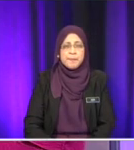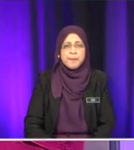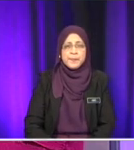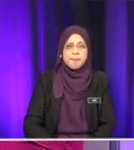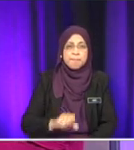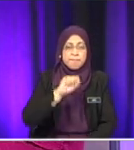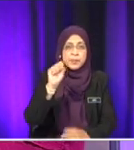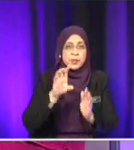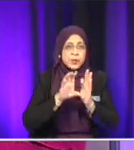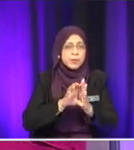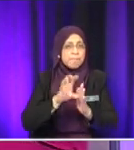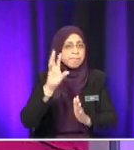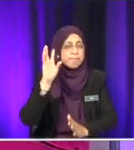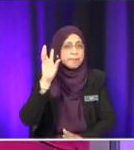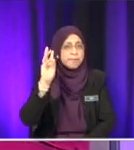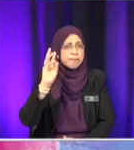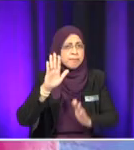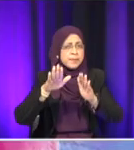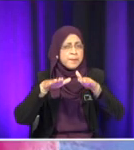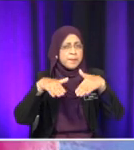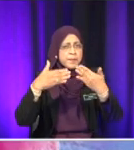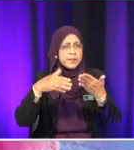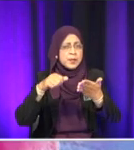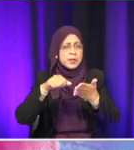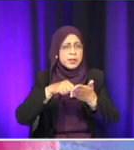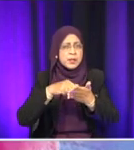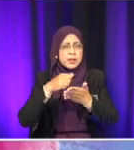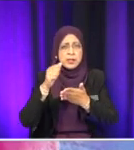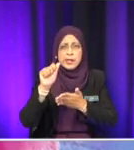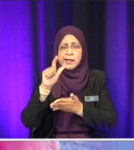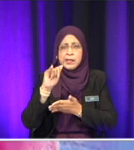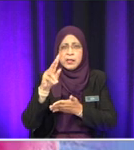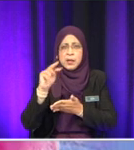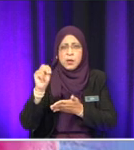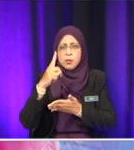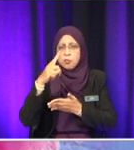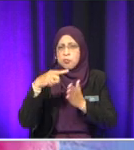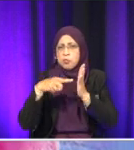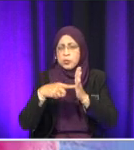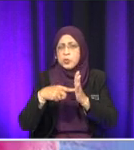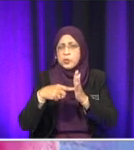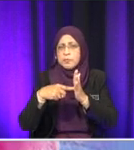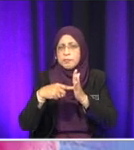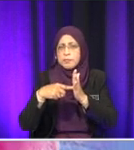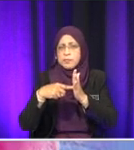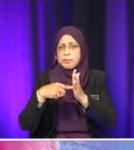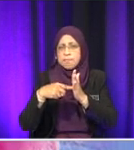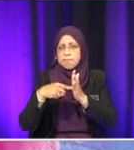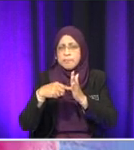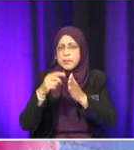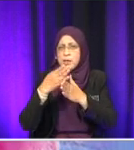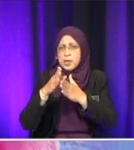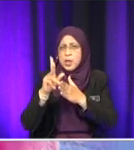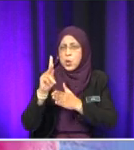soalnya contoh 6 Bagaimanakah pengerjaan Barok menampakkan unsur kontras dalam karya mereka